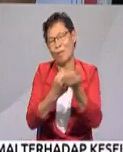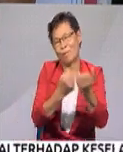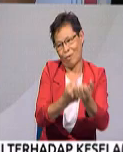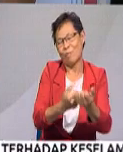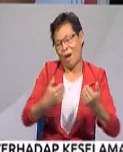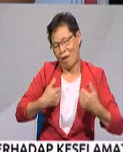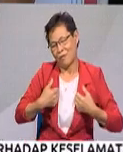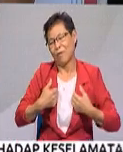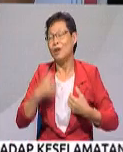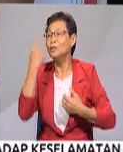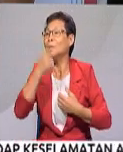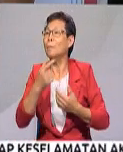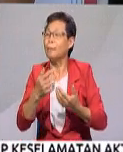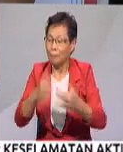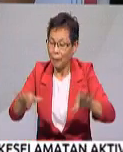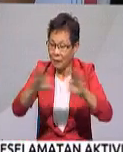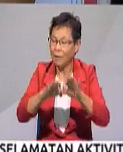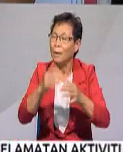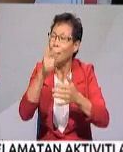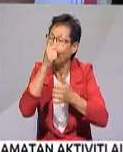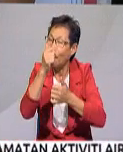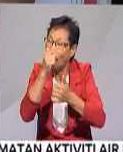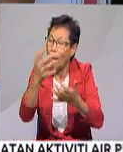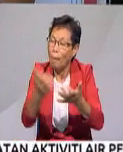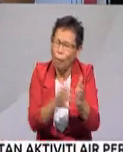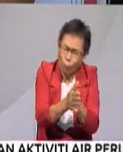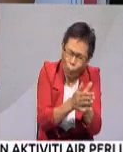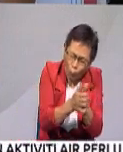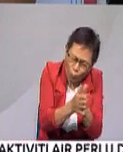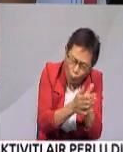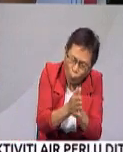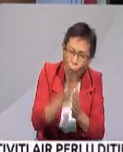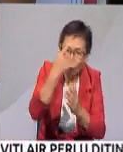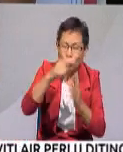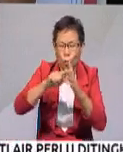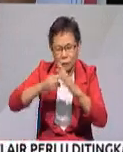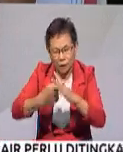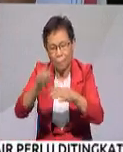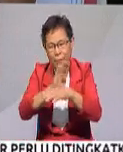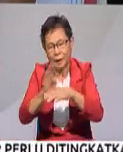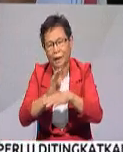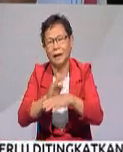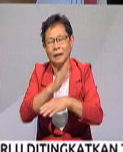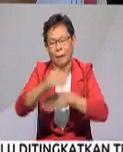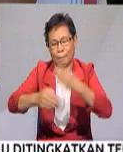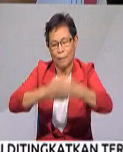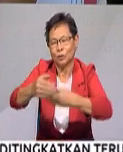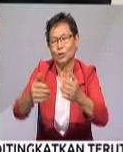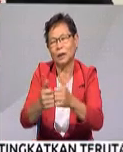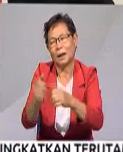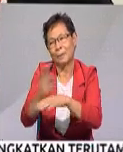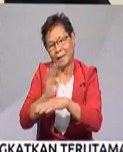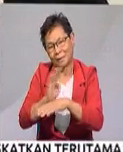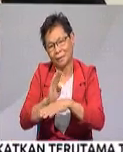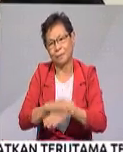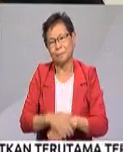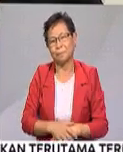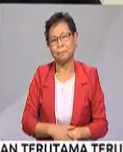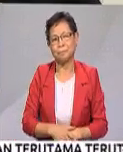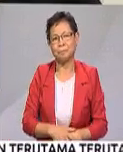mereka berminat, mau berusaha bersungguh-sungguh untuk memulakan perniagaan dan seluruhnya maju dalam perniagaan mereka.